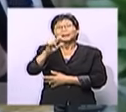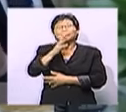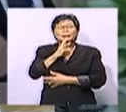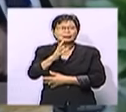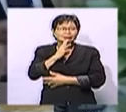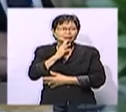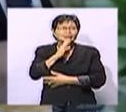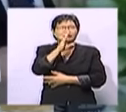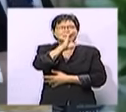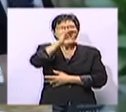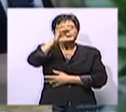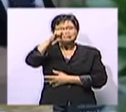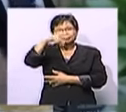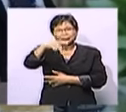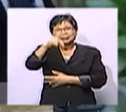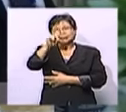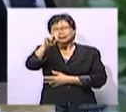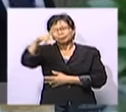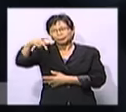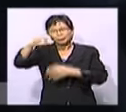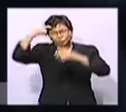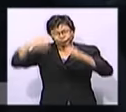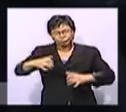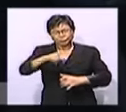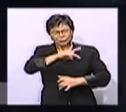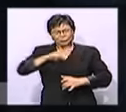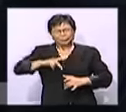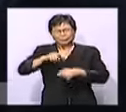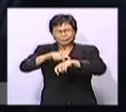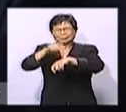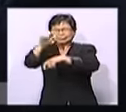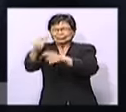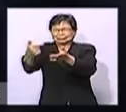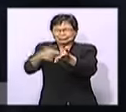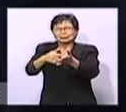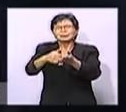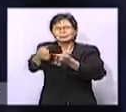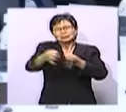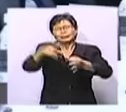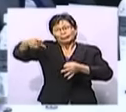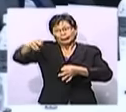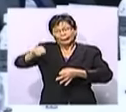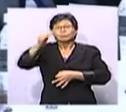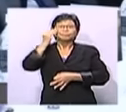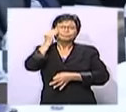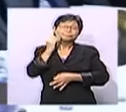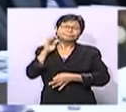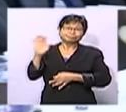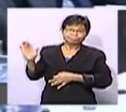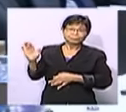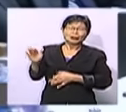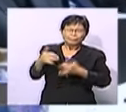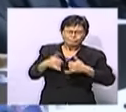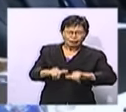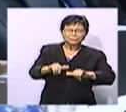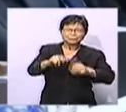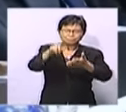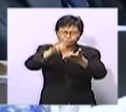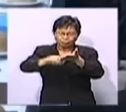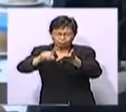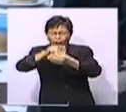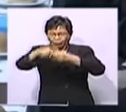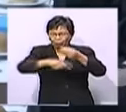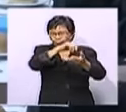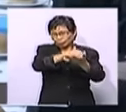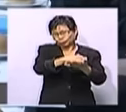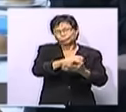berkata CPTPP akan dimuktamadkan oleh Kabinet tidak lama lagi. Jelasnya Perdana Menteri Tun Dr. Mahathir Mohamad masih meneliti perkara